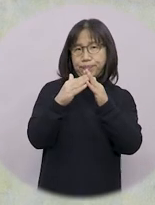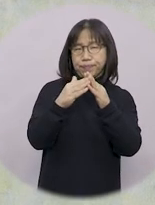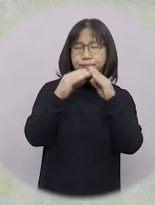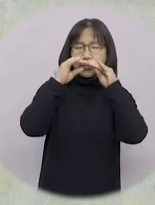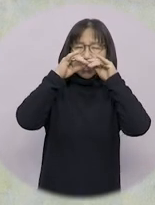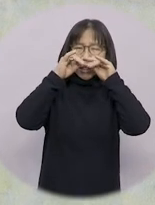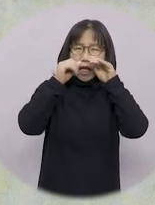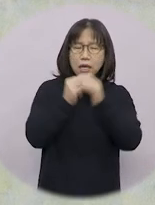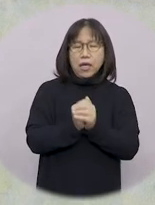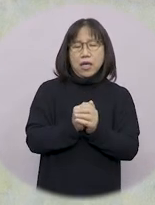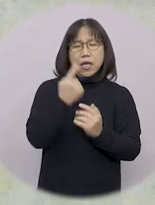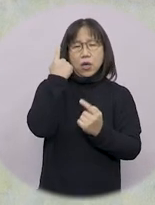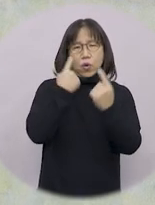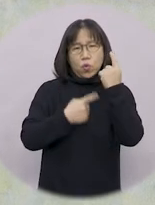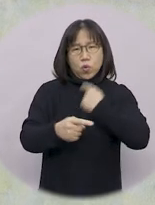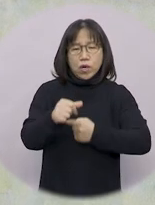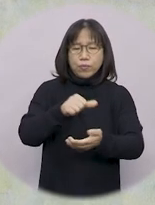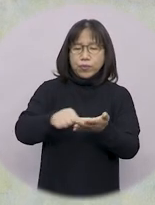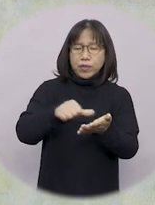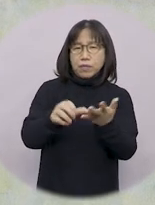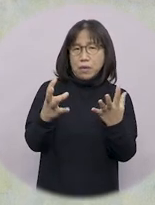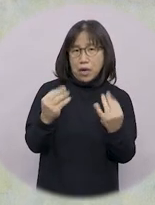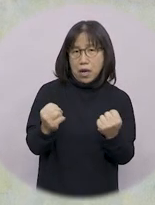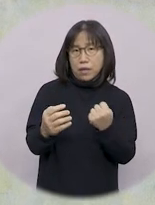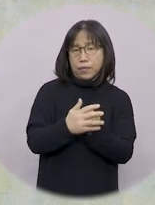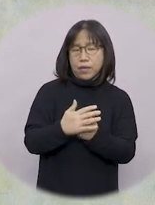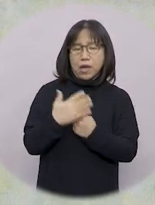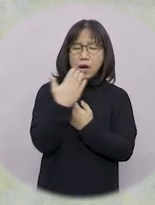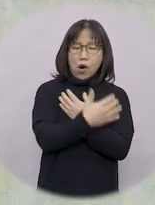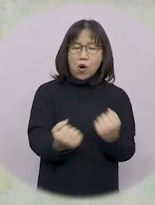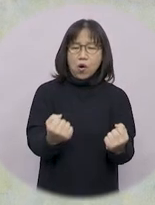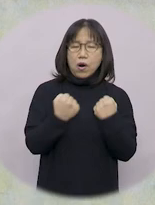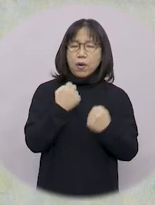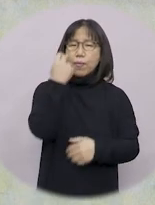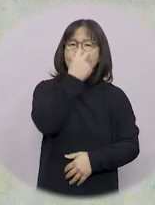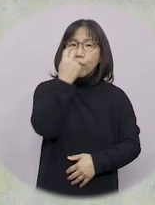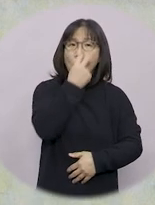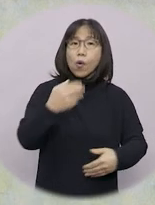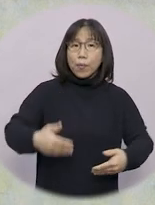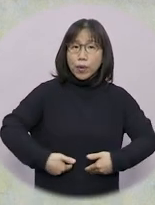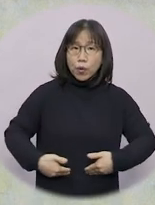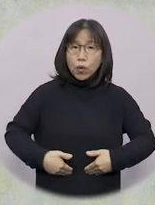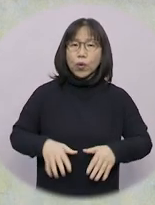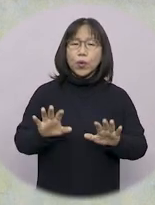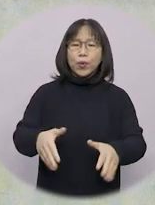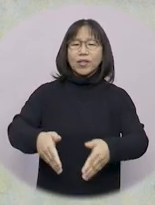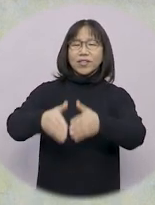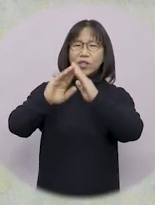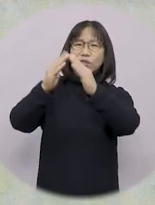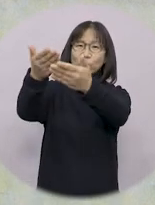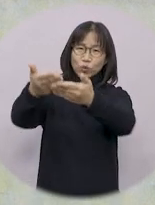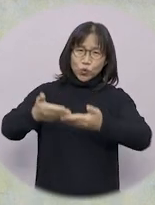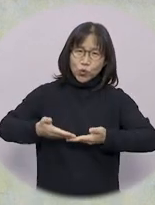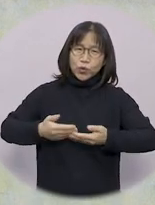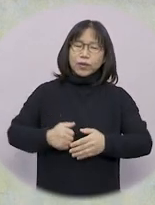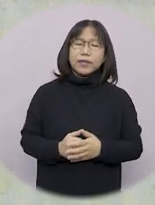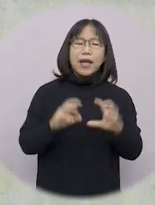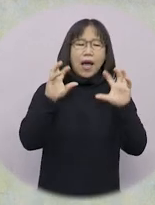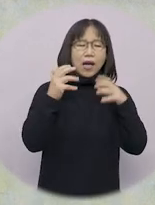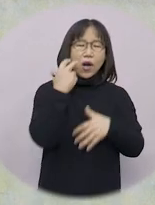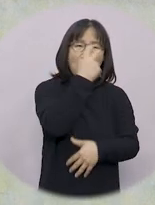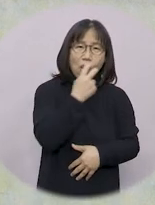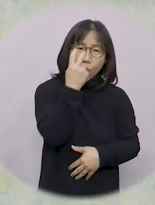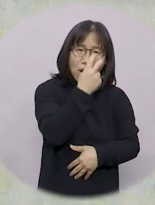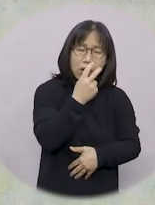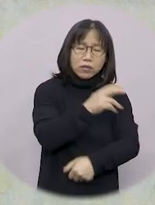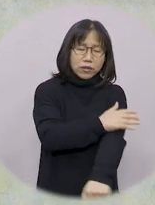미세먼지 ul 무지가 아이들이 굉장히 취약해서 공부 안보가 필수적인데 이번에 설치 해 주셔 가지고 어어 아이들의